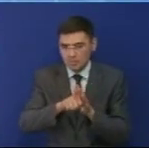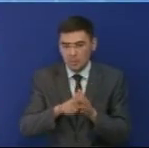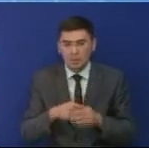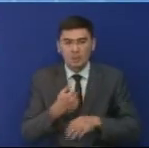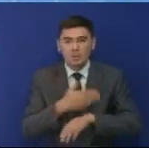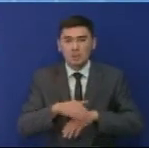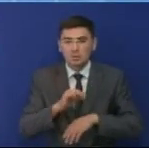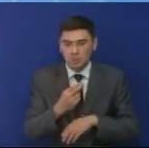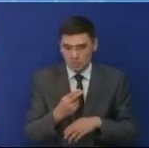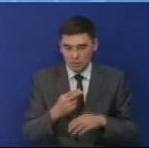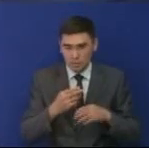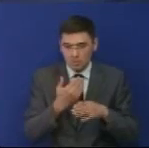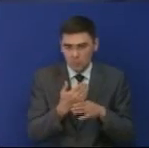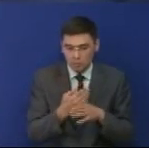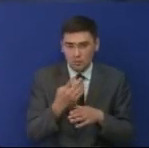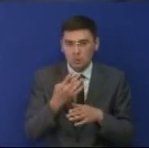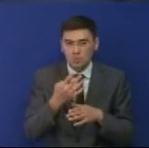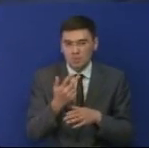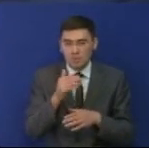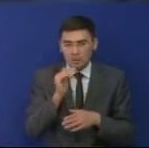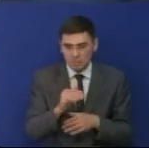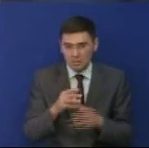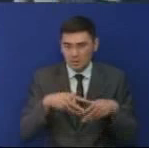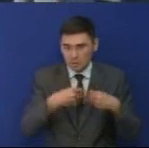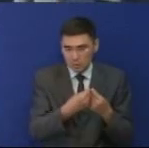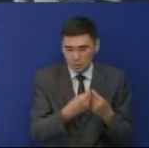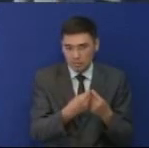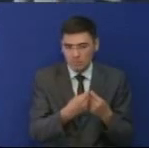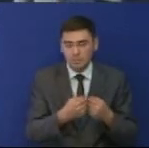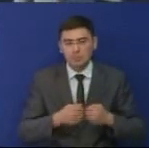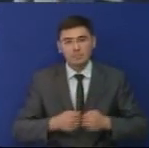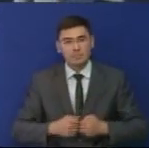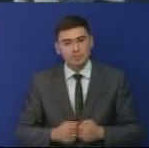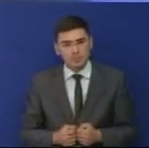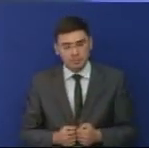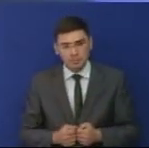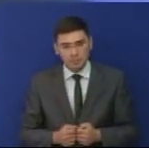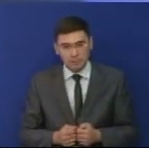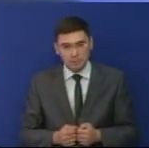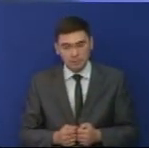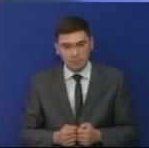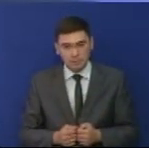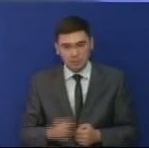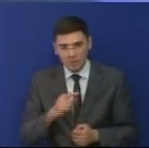получили 340 тысяч семей или 1,8 миллионов человек.